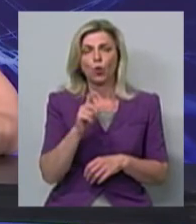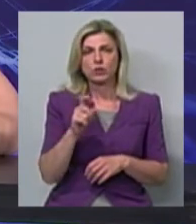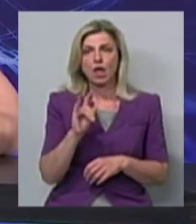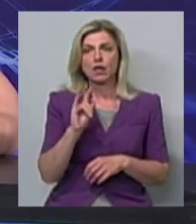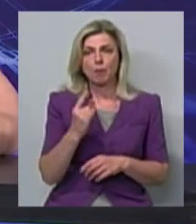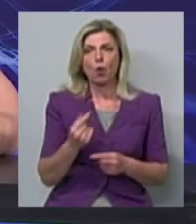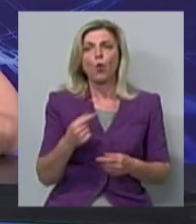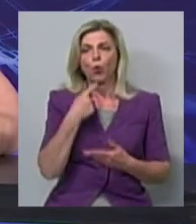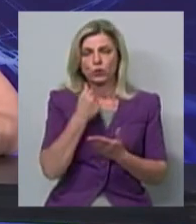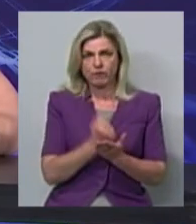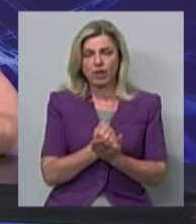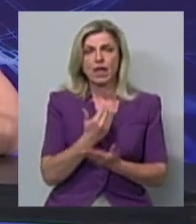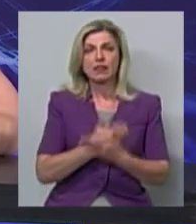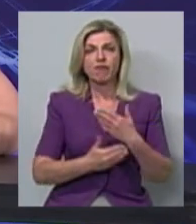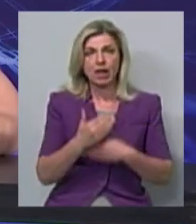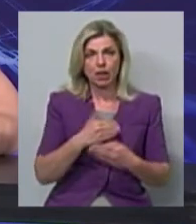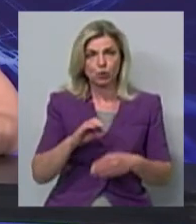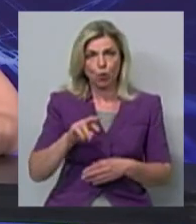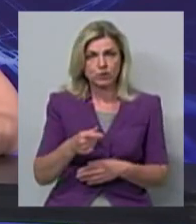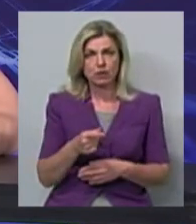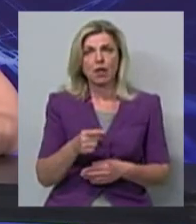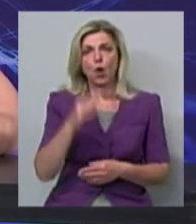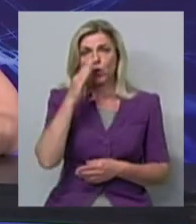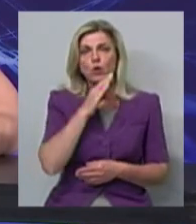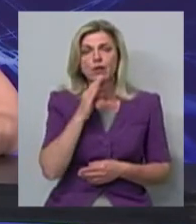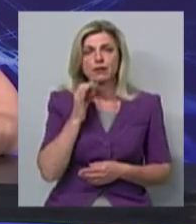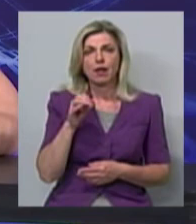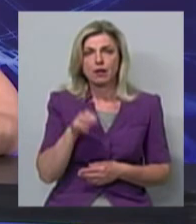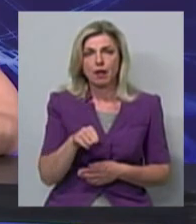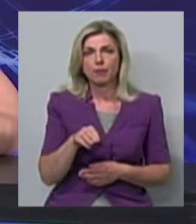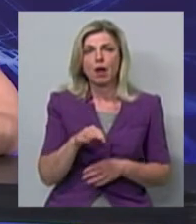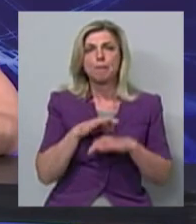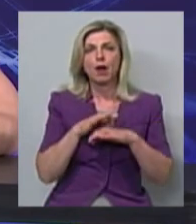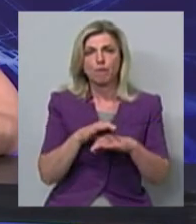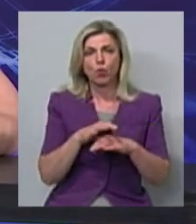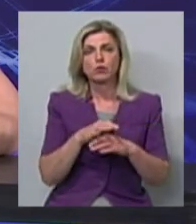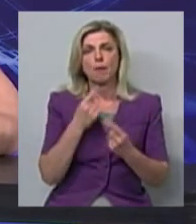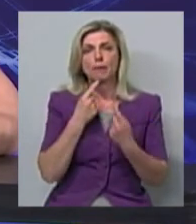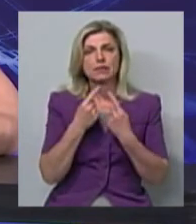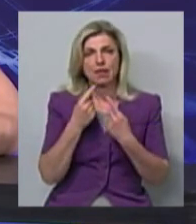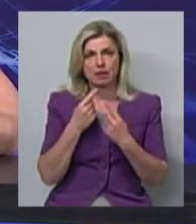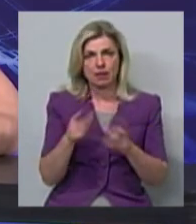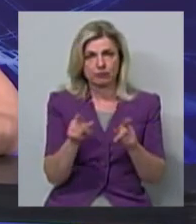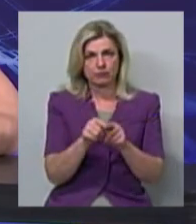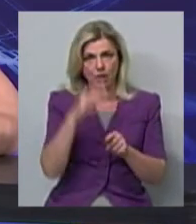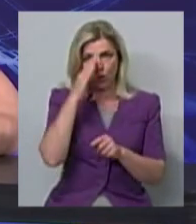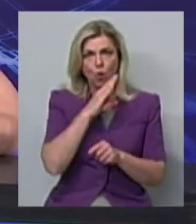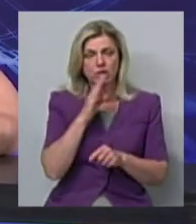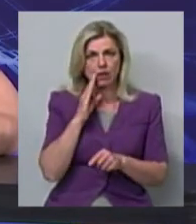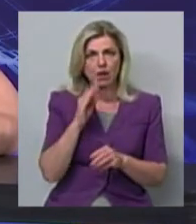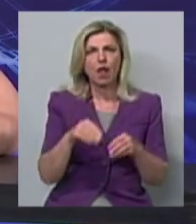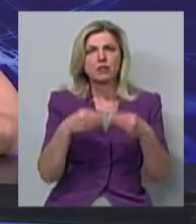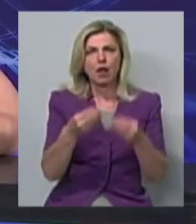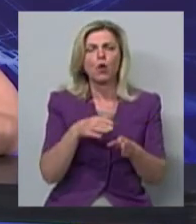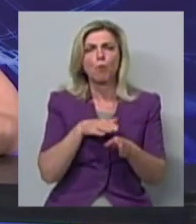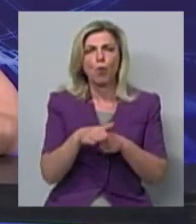инвалидность, статус ребенка с инвалидностью. Естественно, родителям, с родителями проводится беседа, беседа. Родителям дается полная информация